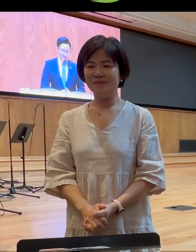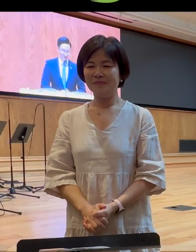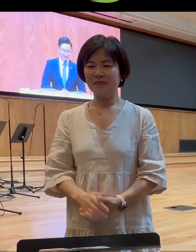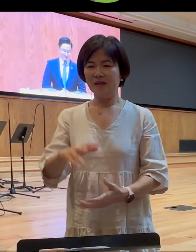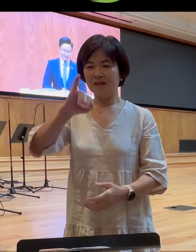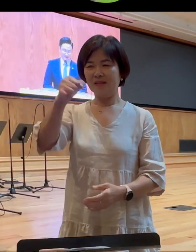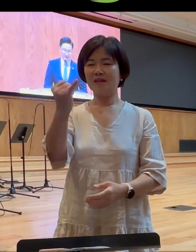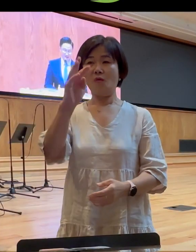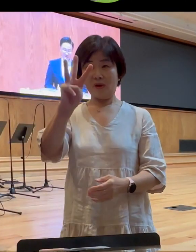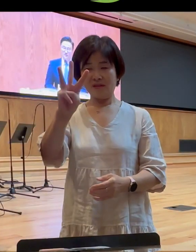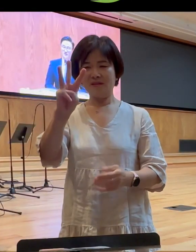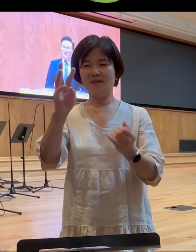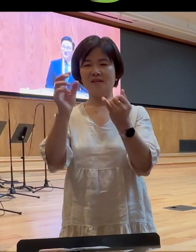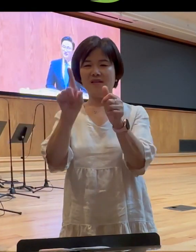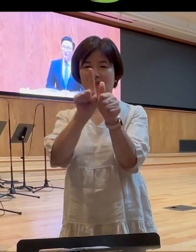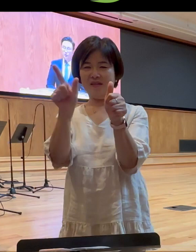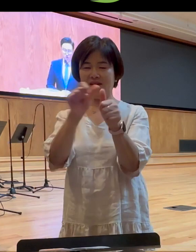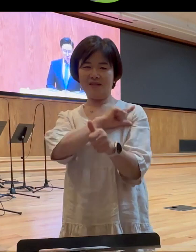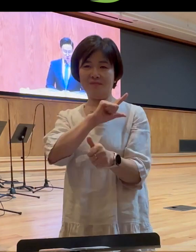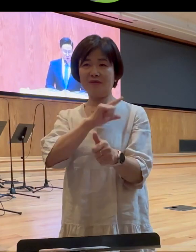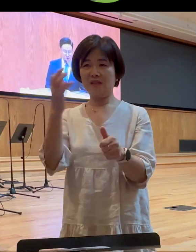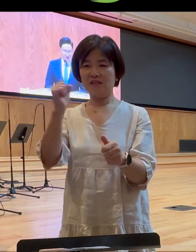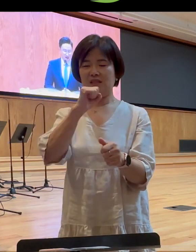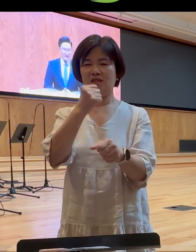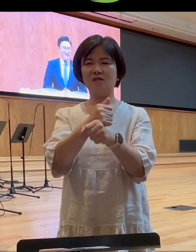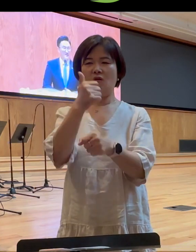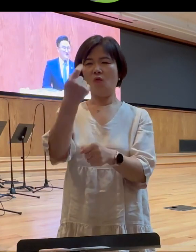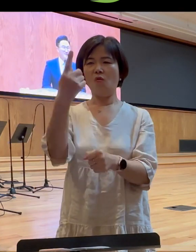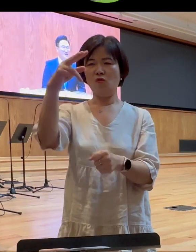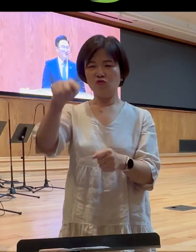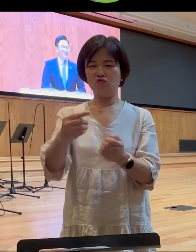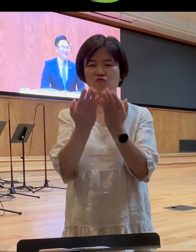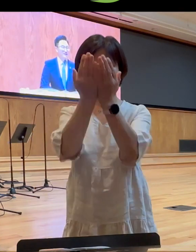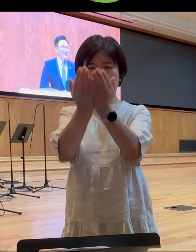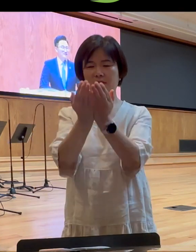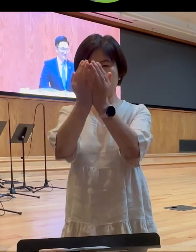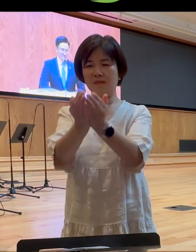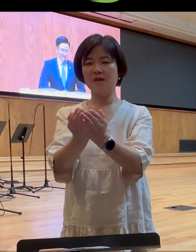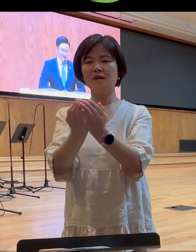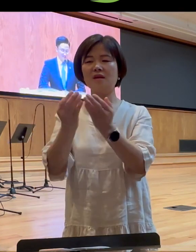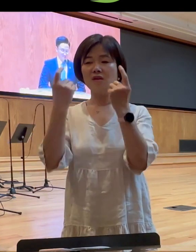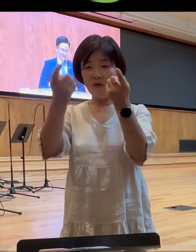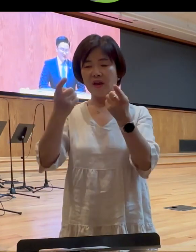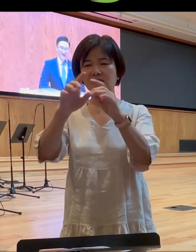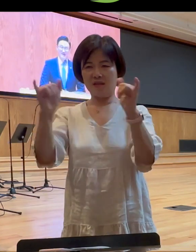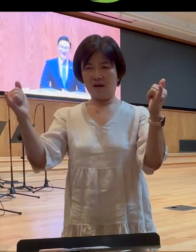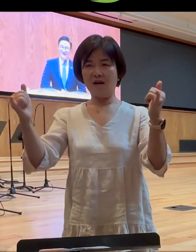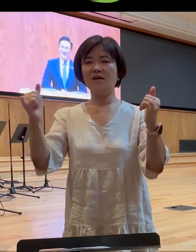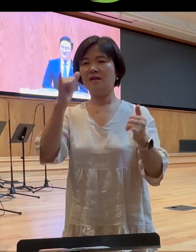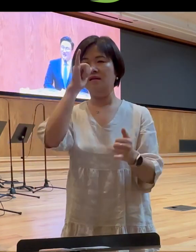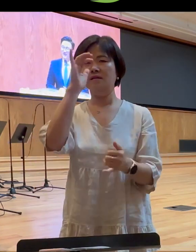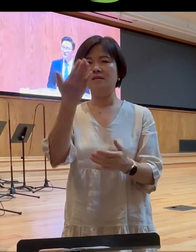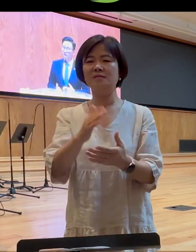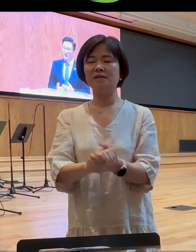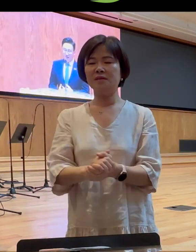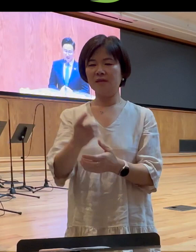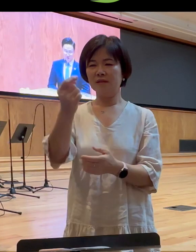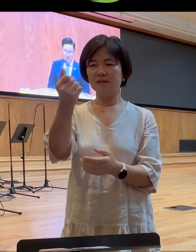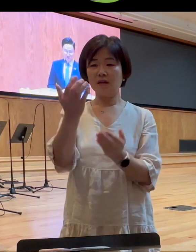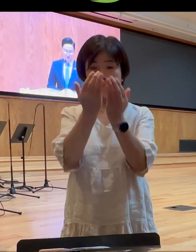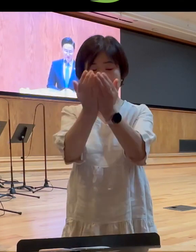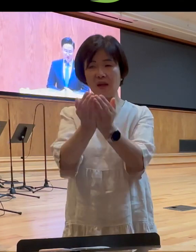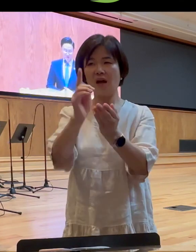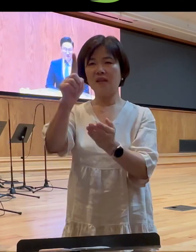제시카 왓슨이란 이름을 지닌 호주 항해사이자 탐험가가 있습니다. 작은 요트